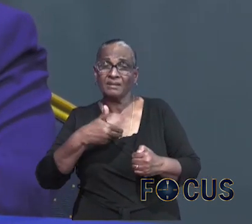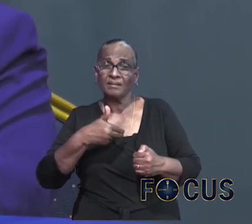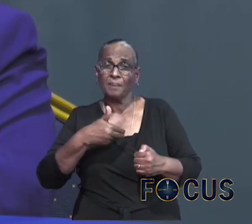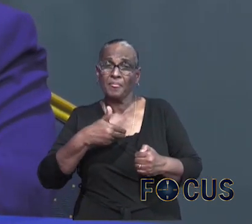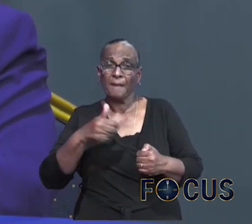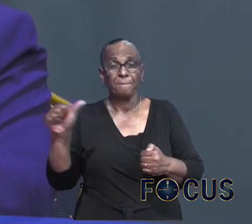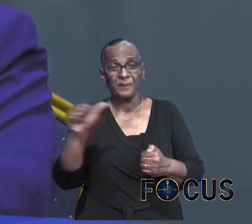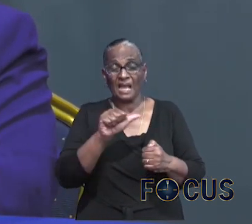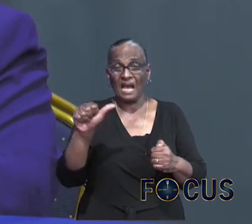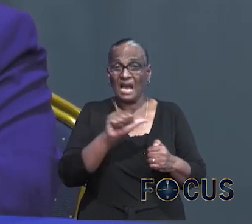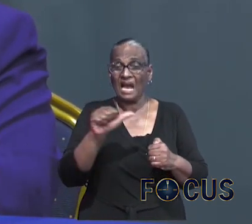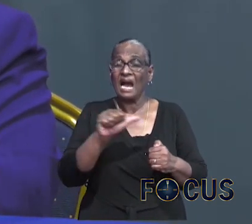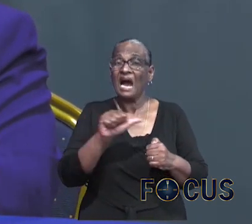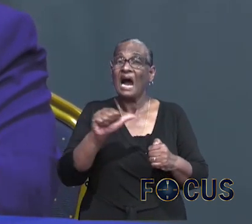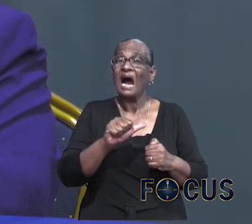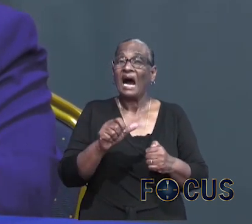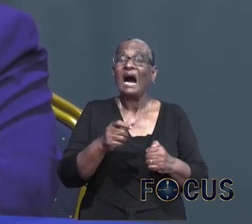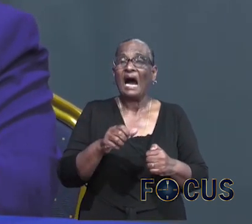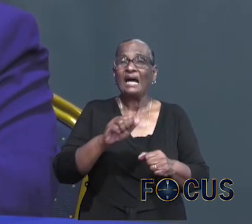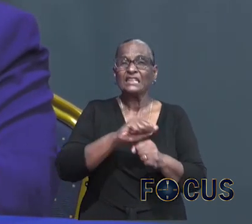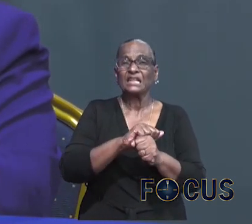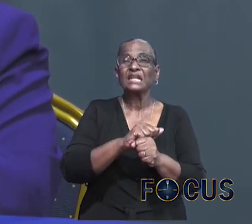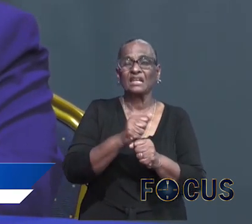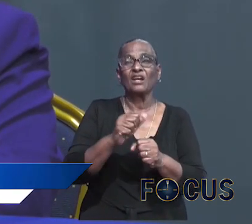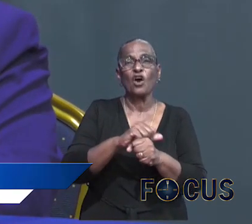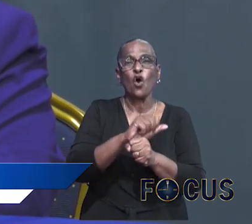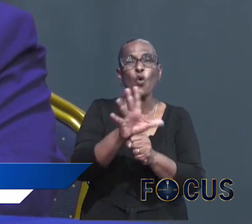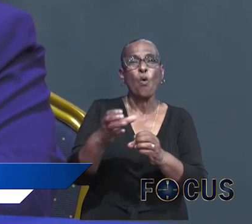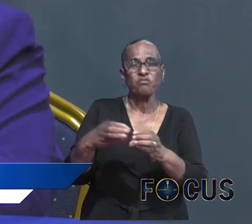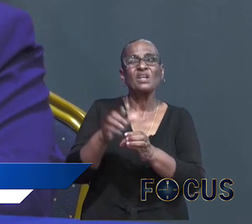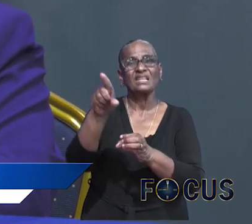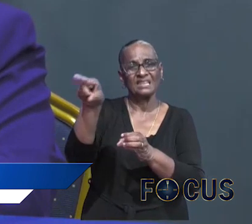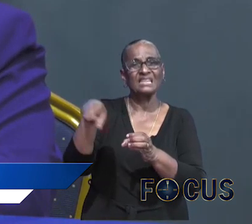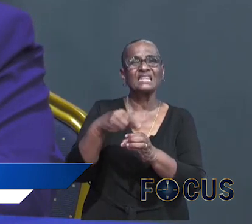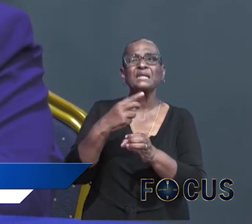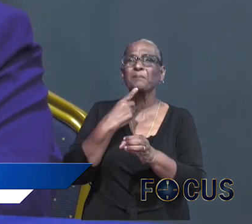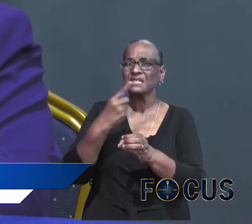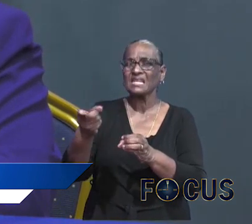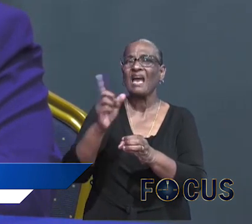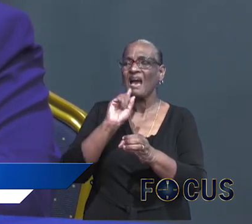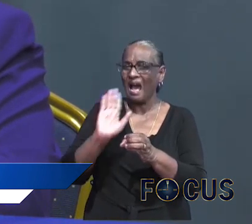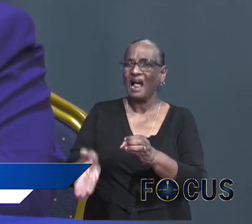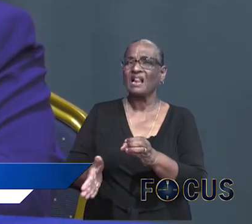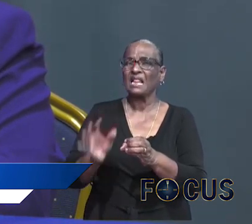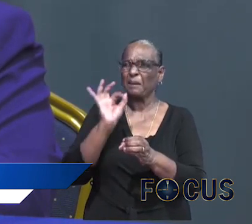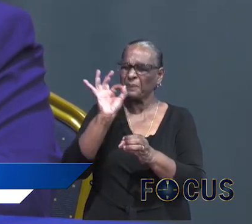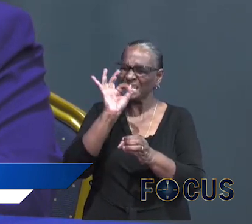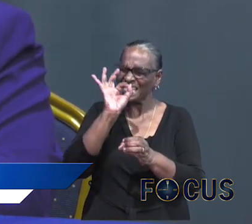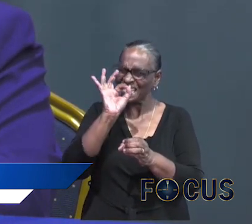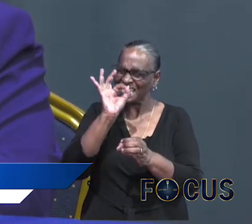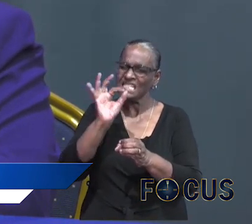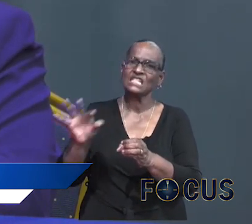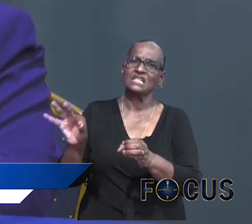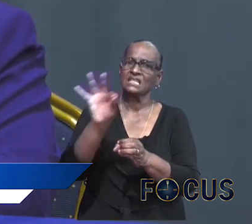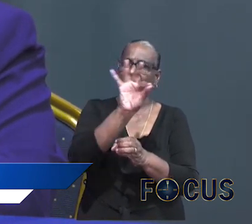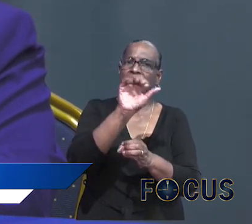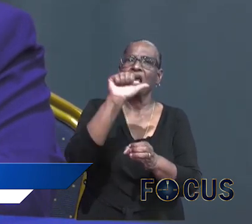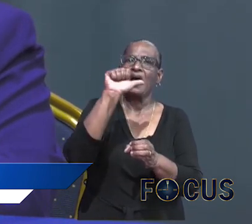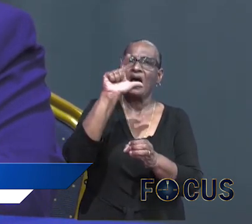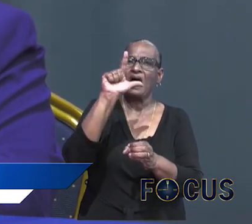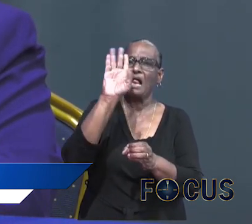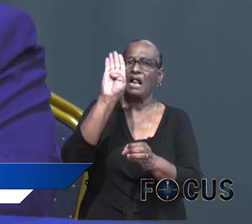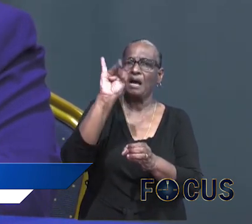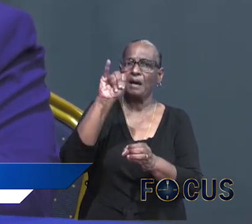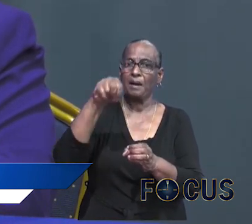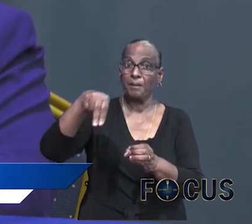de andere leden van het panel hebben het ook doorgegeven, maar ik wil het nog concreet aangeven. In Albina kan men